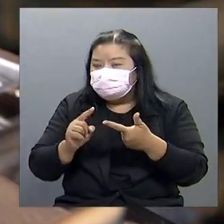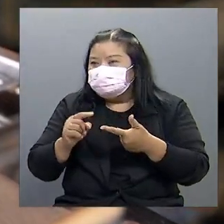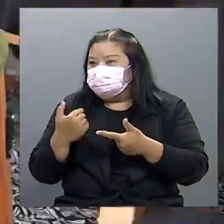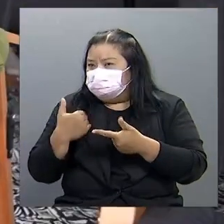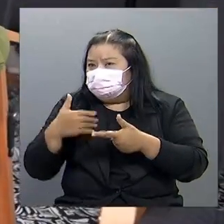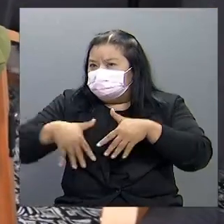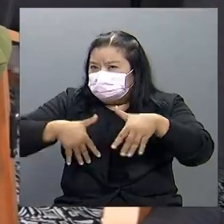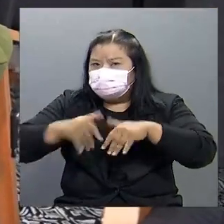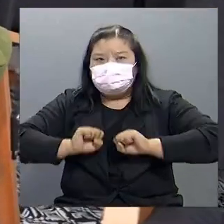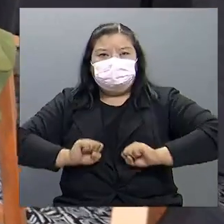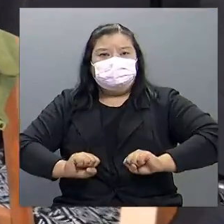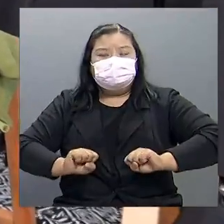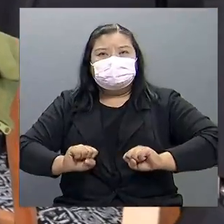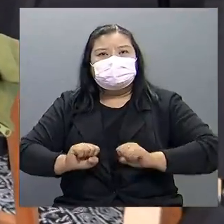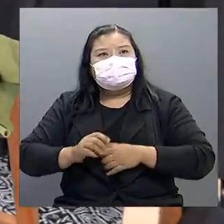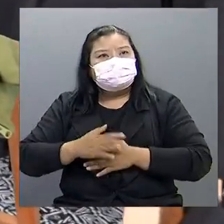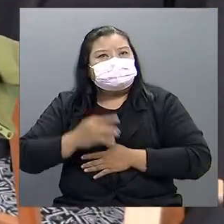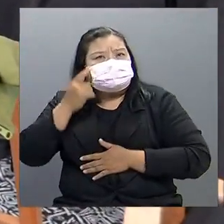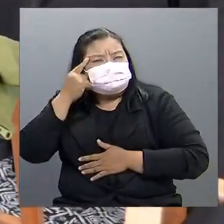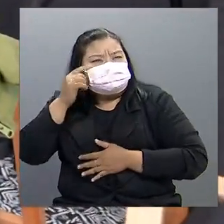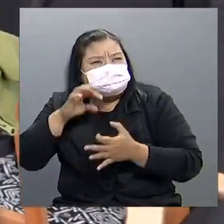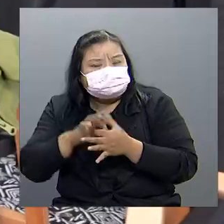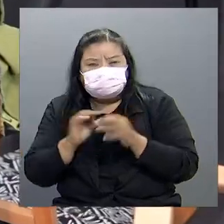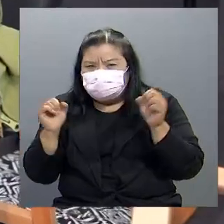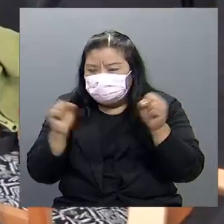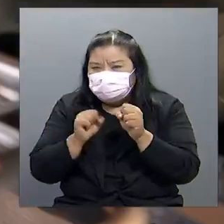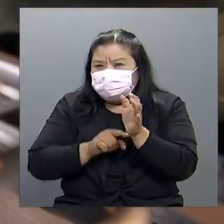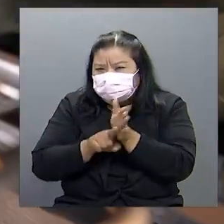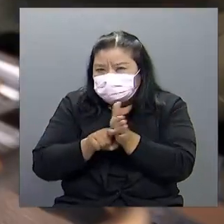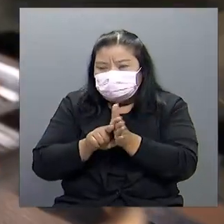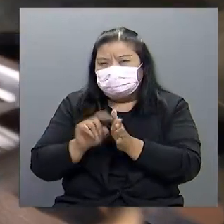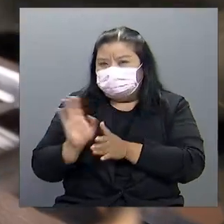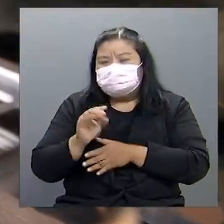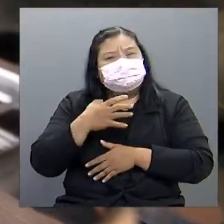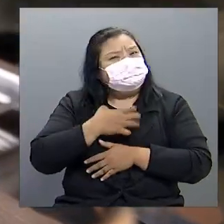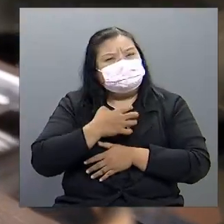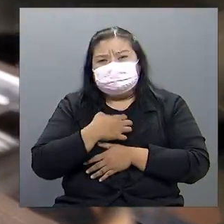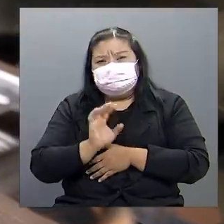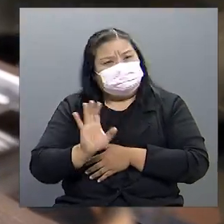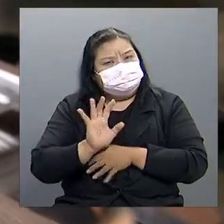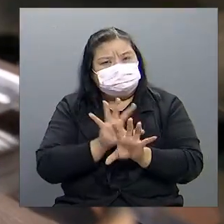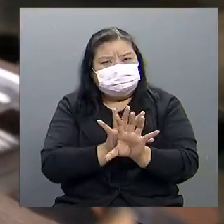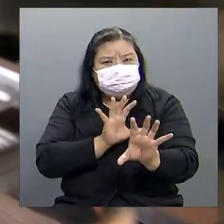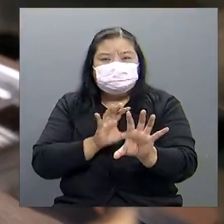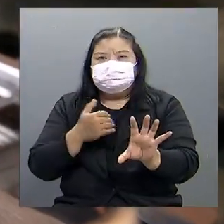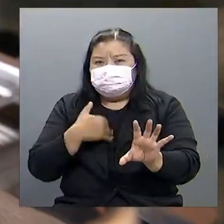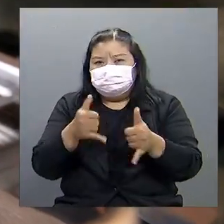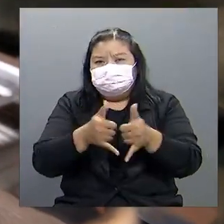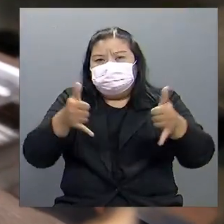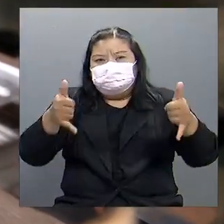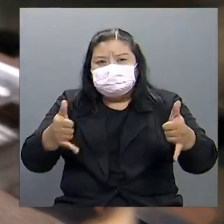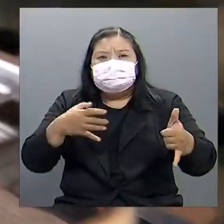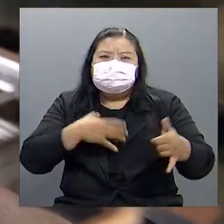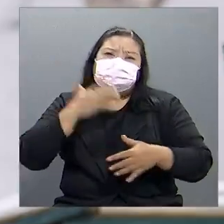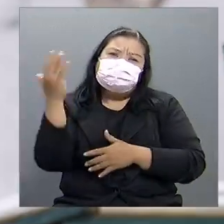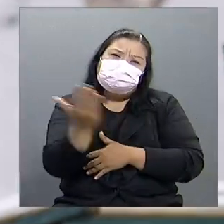กังวลเรื่องโรคภัยไข้เจ็บเรื่องโควิชเขาอยากจะเว้นระยะห่างอยู่ในพื้นที่ Outdoorเปิดโล่งอากาศถ่ายเทได้